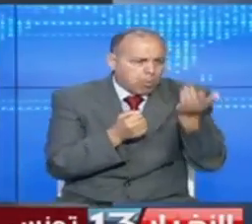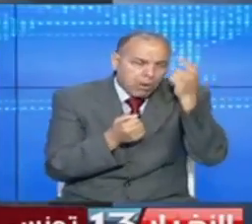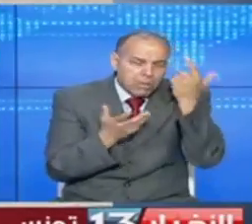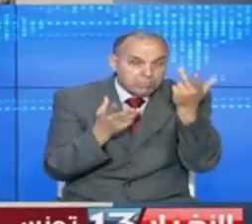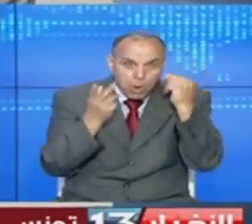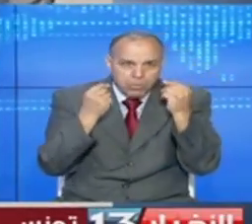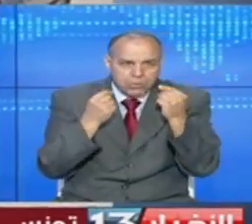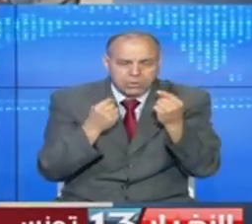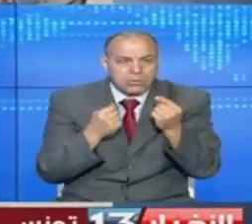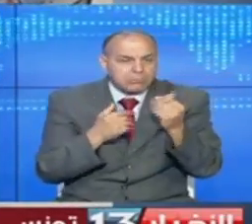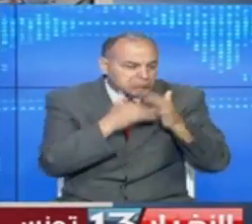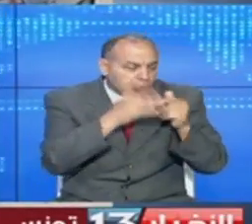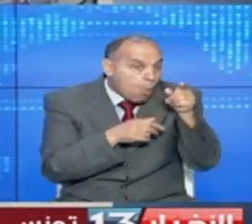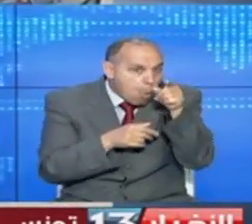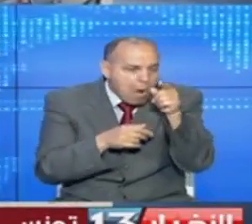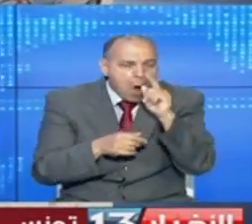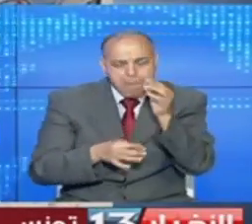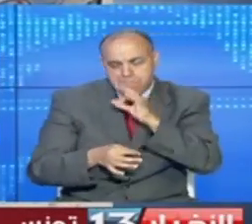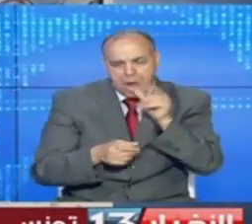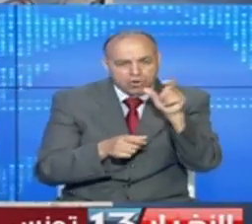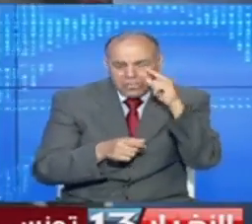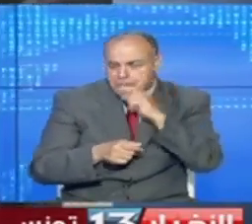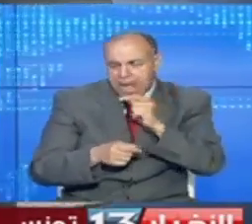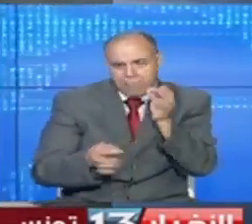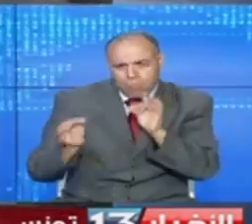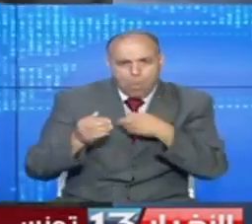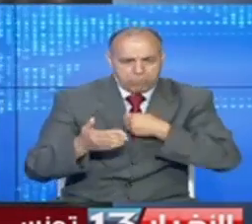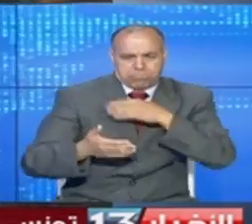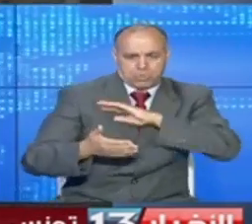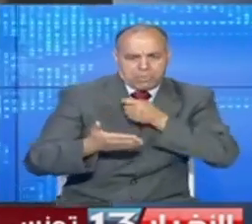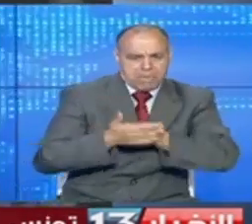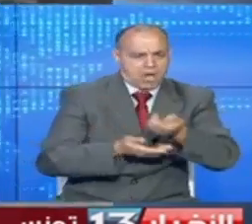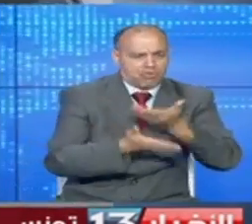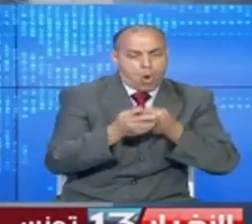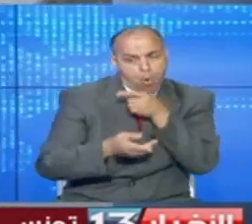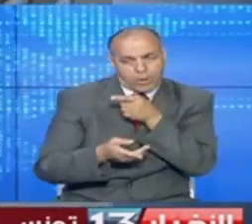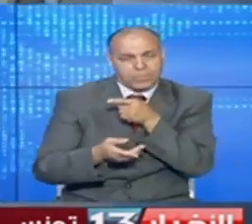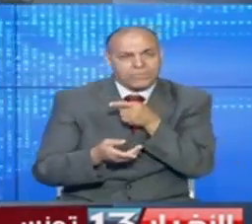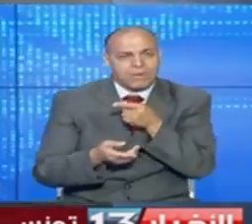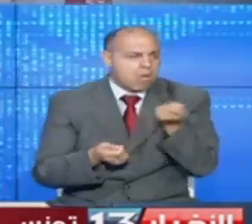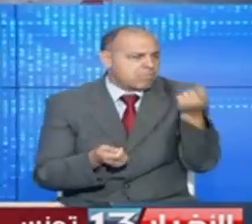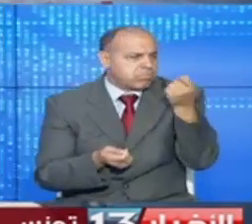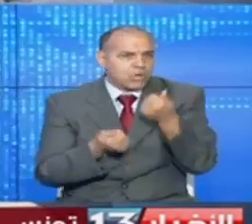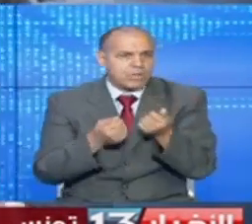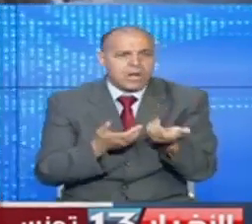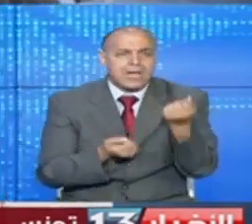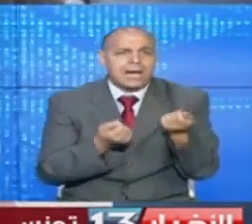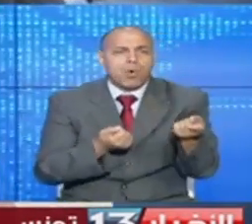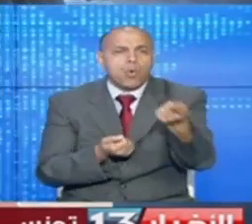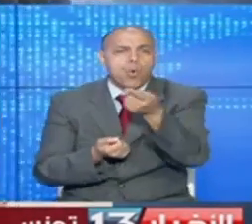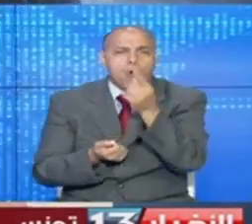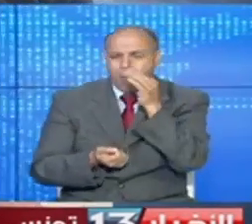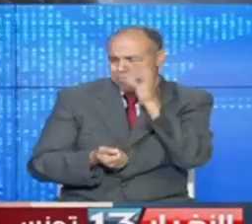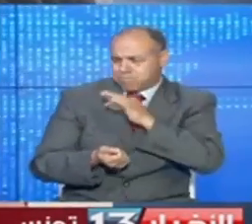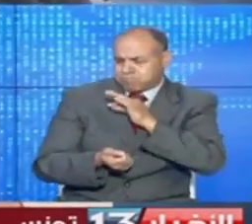ما فندوه عاكسين الهجوم على المواطن الذي اعتبروه المسؤول الاول عن هذا الغلاء. الكراب يقولوا القشارة في